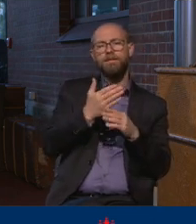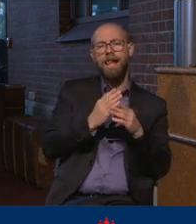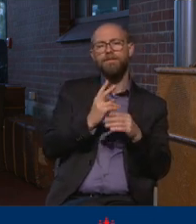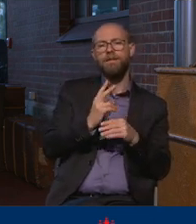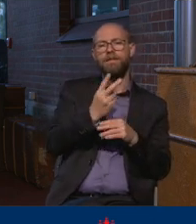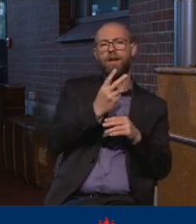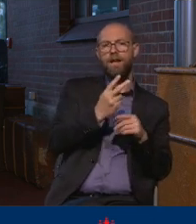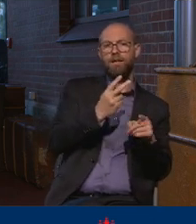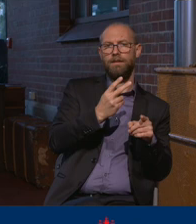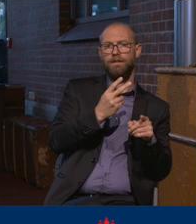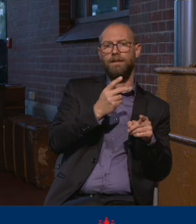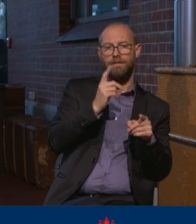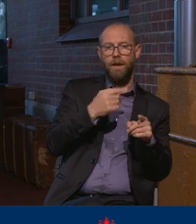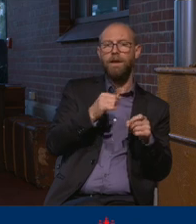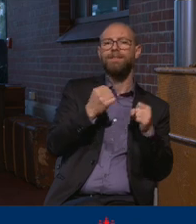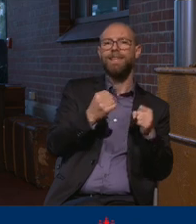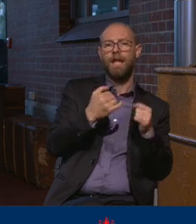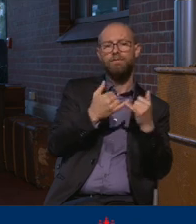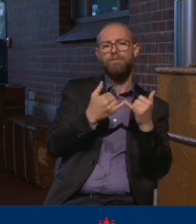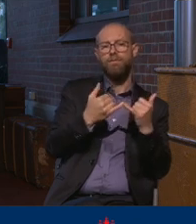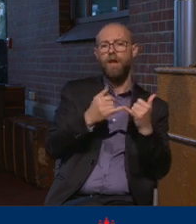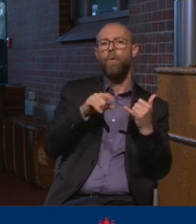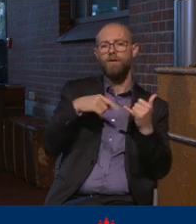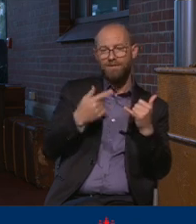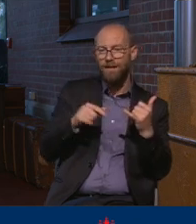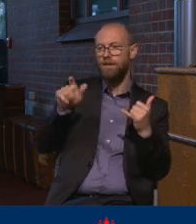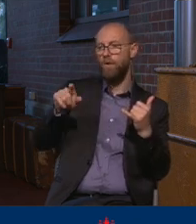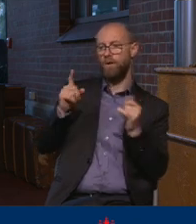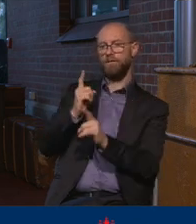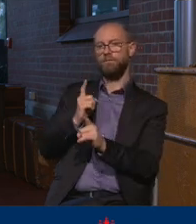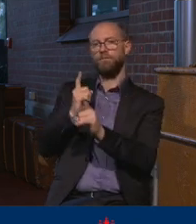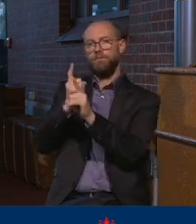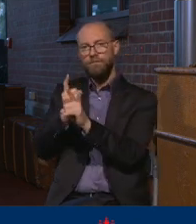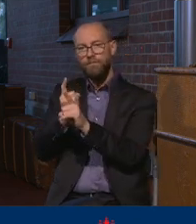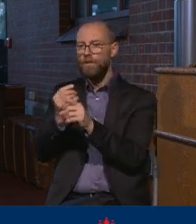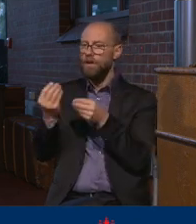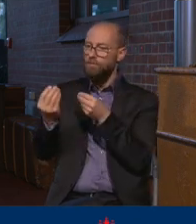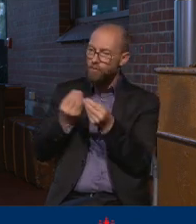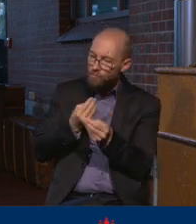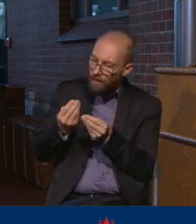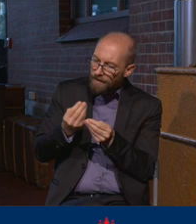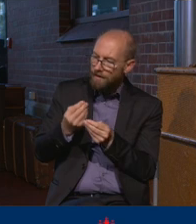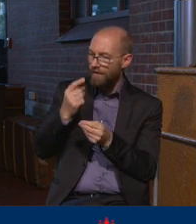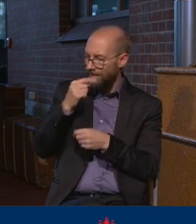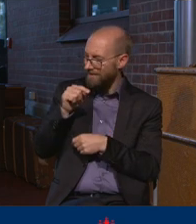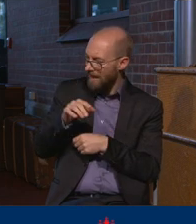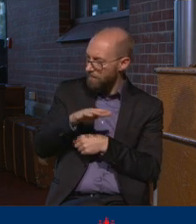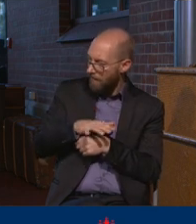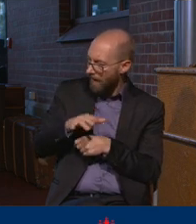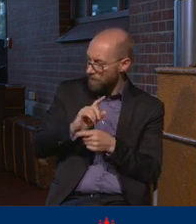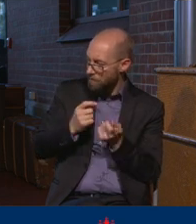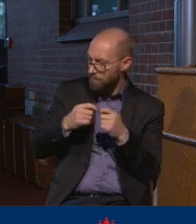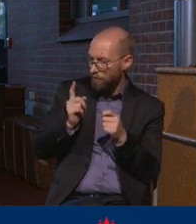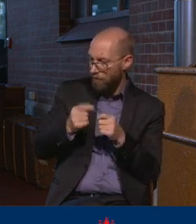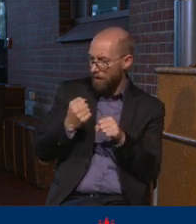sicherheit haben und dann kann man auch mit beteiligten darüber sprechen mit betroffenen wenn sie denn tatsächlich betroffen sein